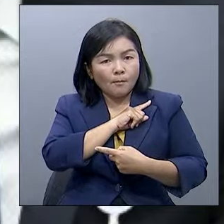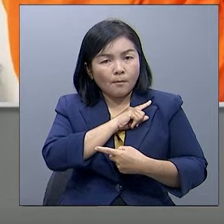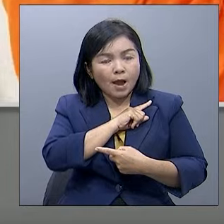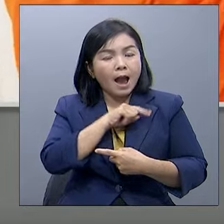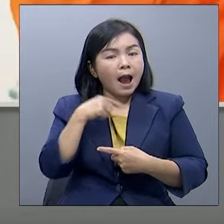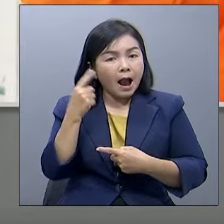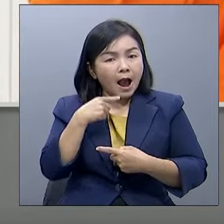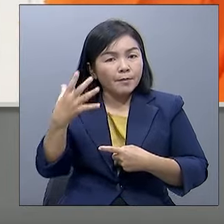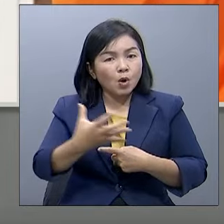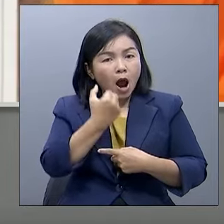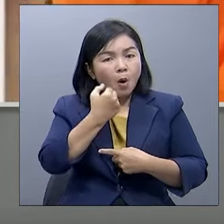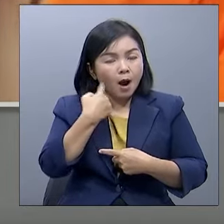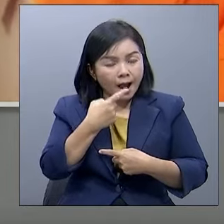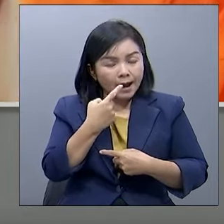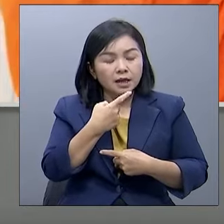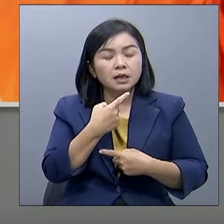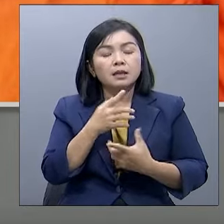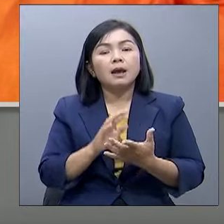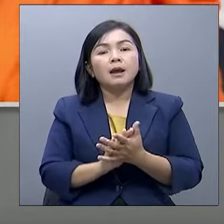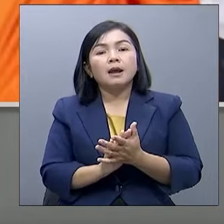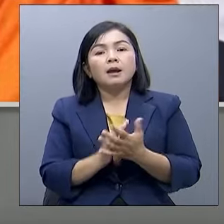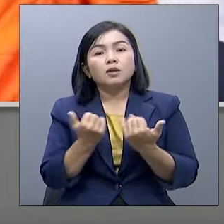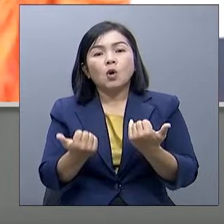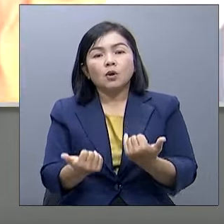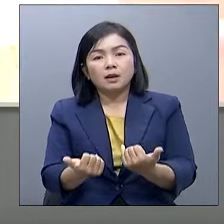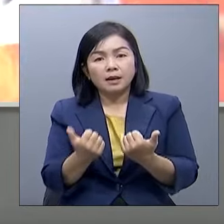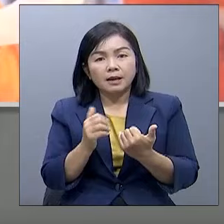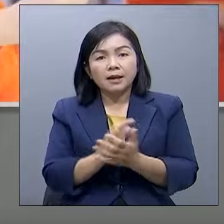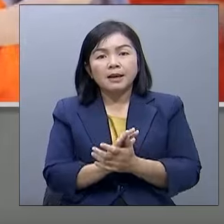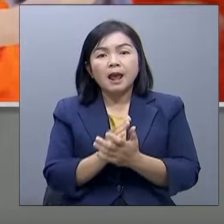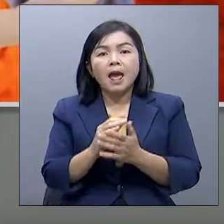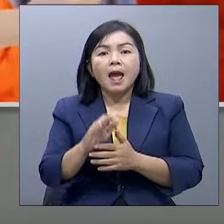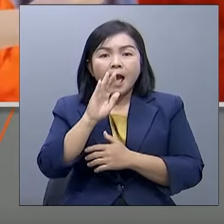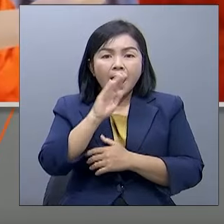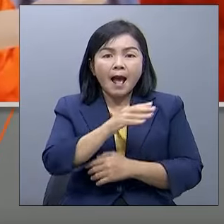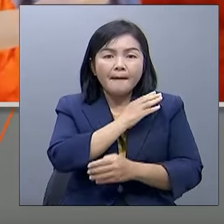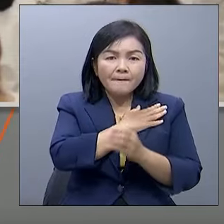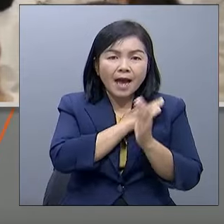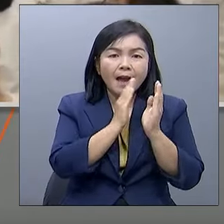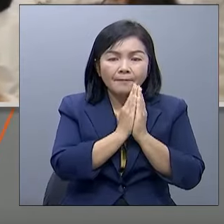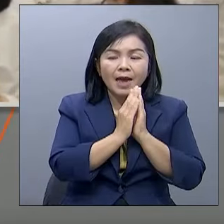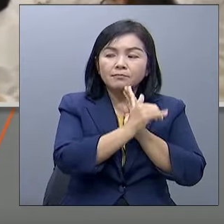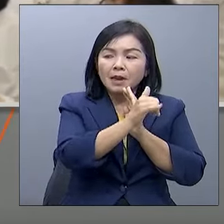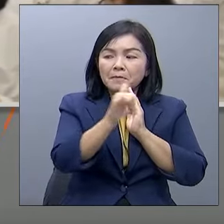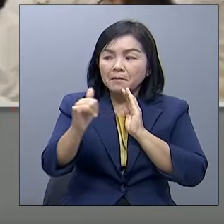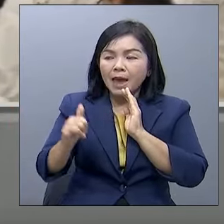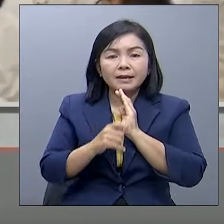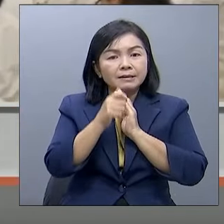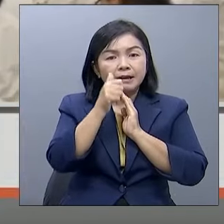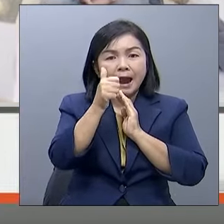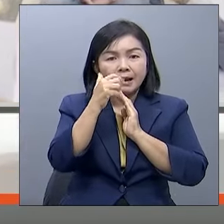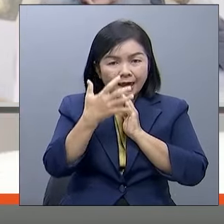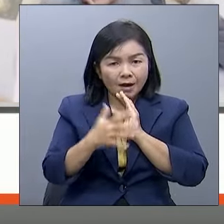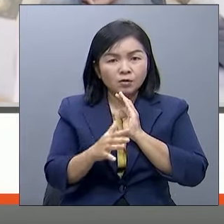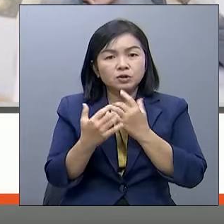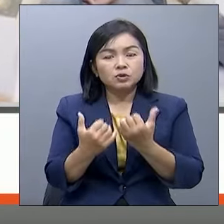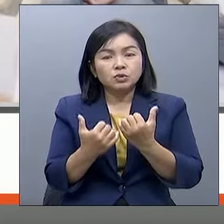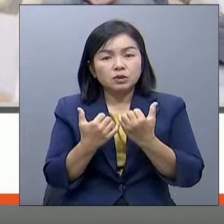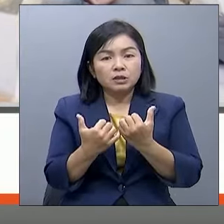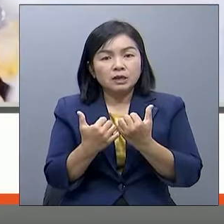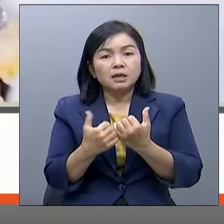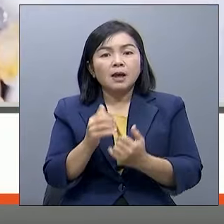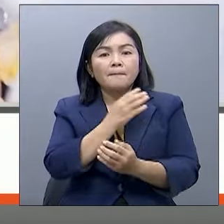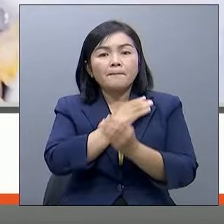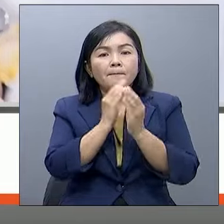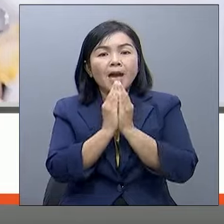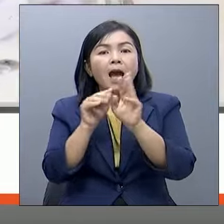ฮะ ขณะนี้ออกพรรษาแล้วนะคะไม่ได้ห้ามพระเดินทางไปไหนแล้วก็มีรายงานว่าท่านวชิระเมธียัง